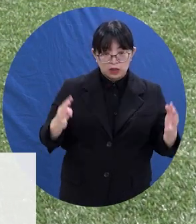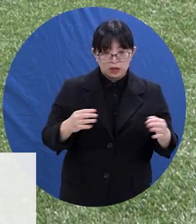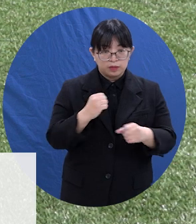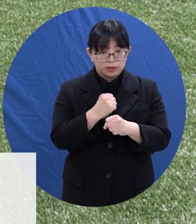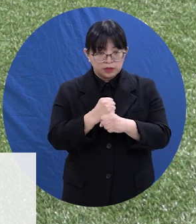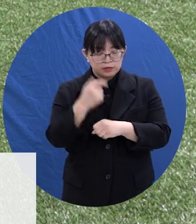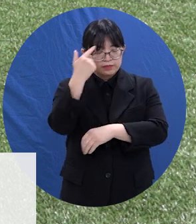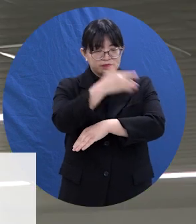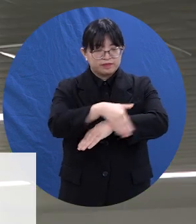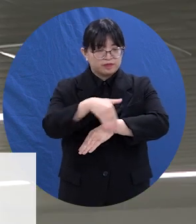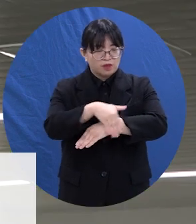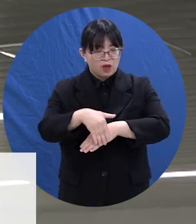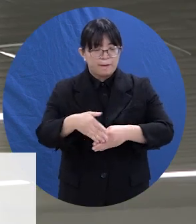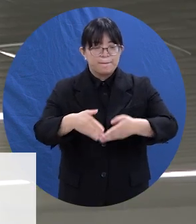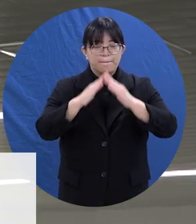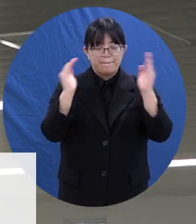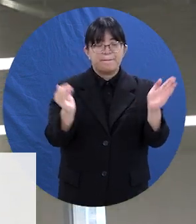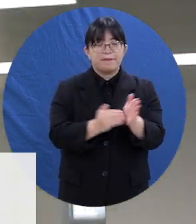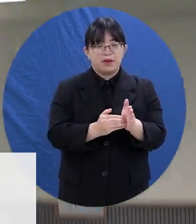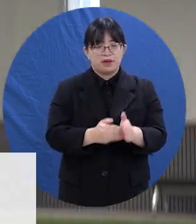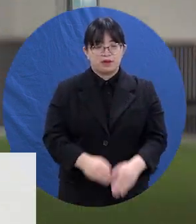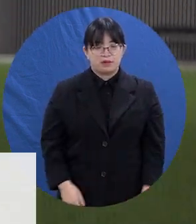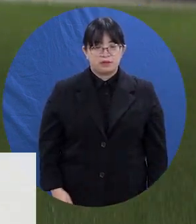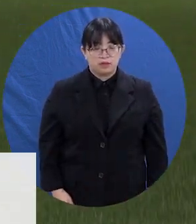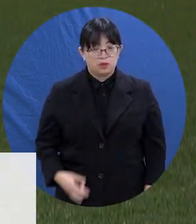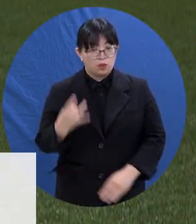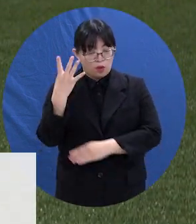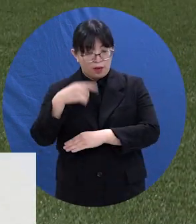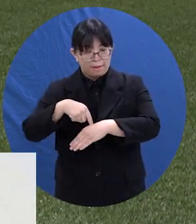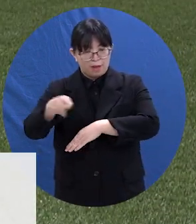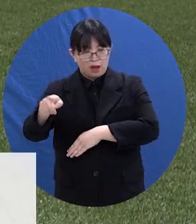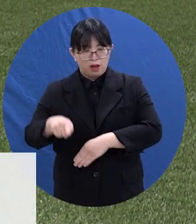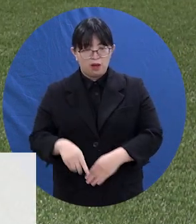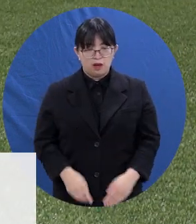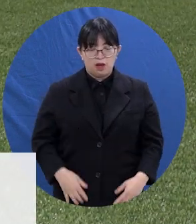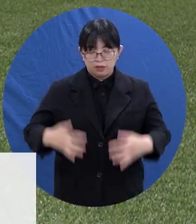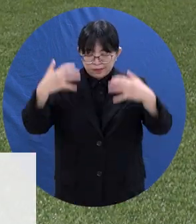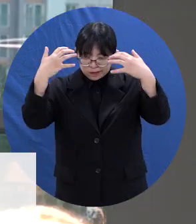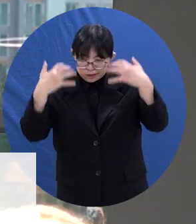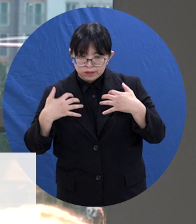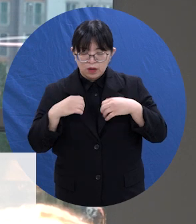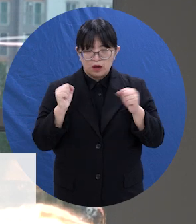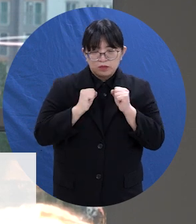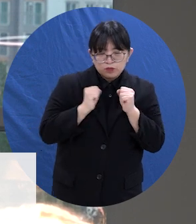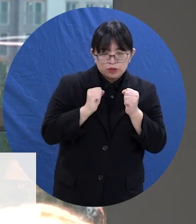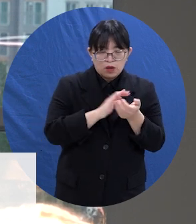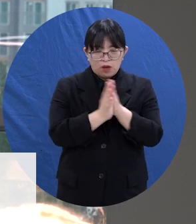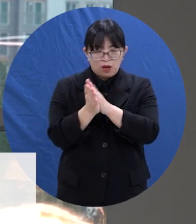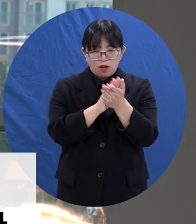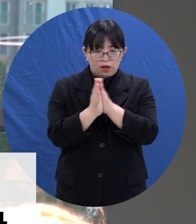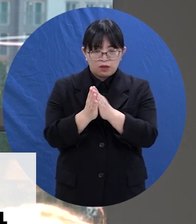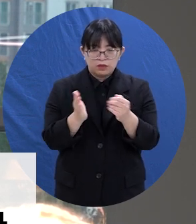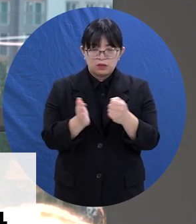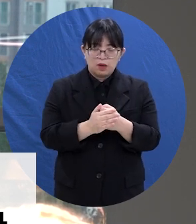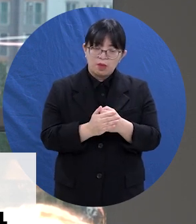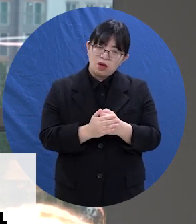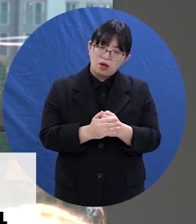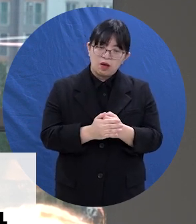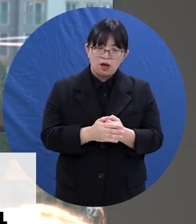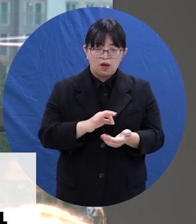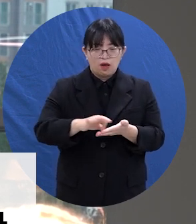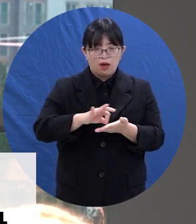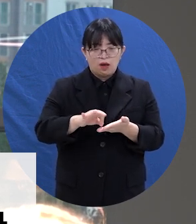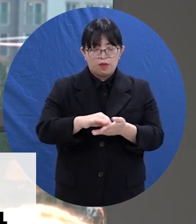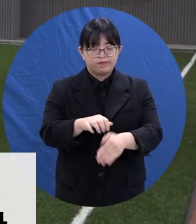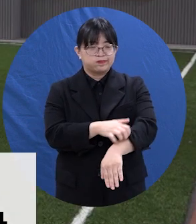이런 날씨 변화 때문에 쾌적하게 이용하기가 불편하신데 실내 게이트볼장을 지어가지고 뭐 냉난방 시설 다 돼 있고 조명 시설 돼 있기